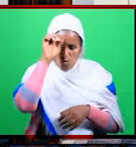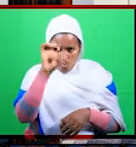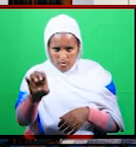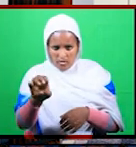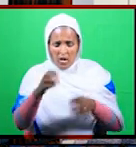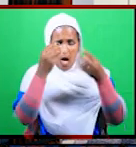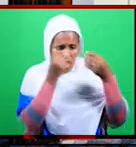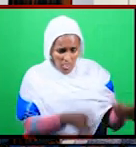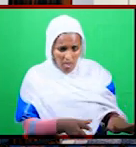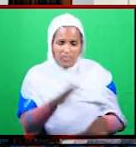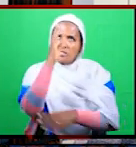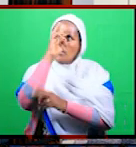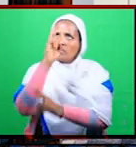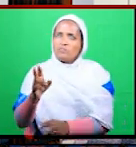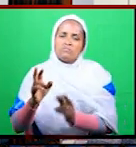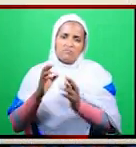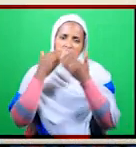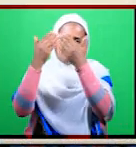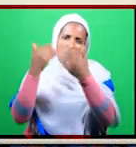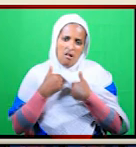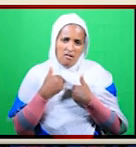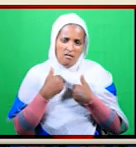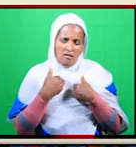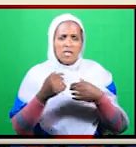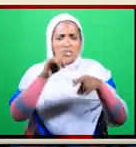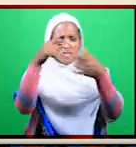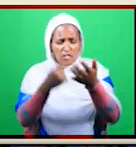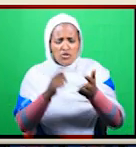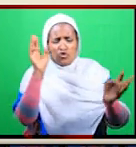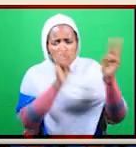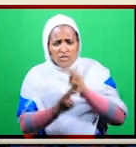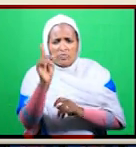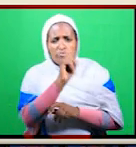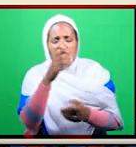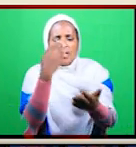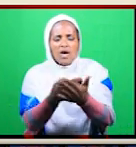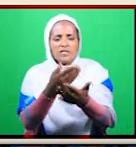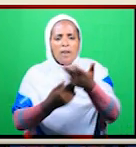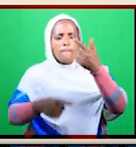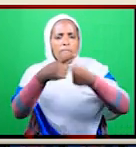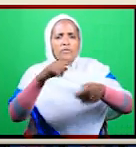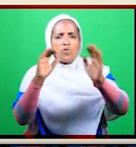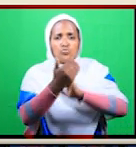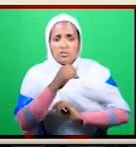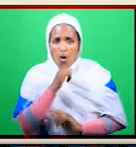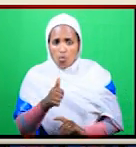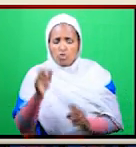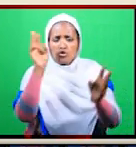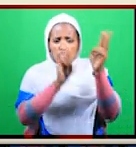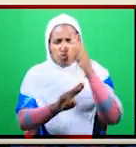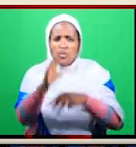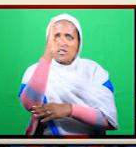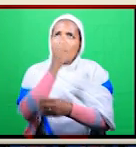በማጣት ጊዜም እግዚአብሔርን የሚያመሰግን ህይወት ነበረው። ስለዚህ ችግሩ ገንዘብ መምጣቱ ሳይሆን